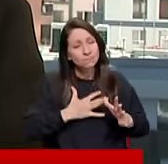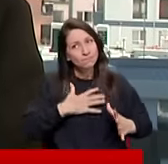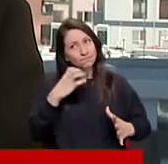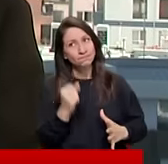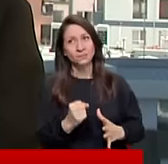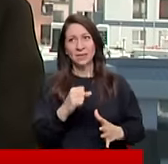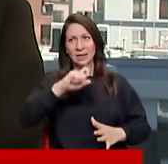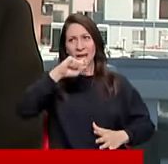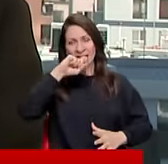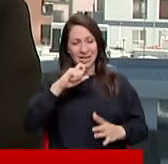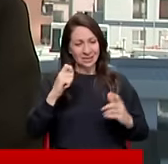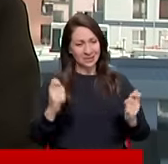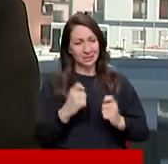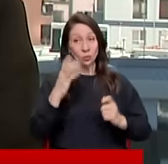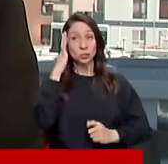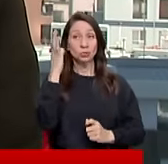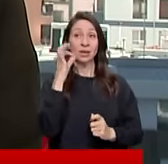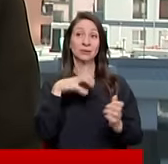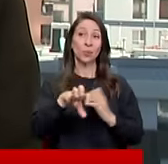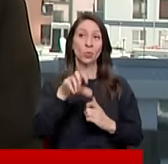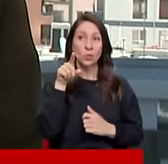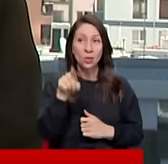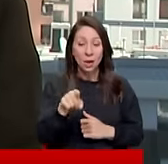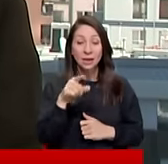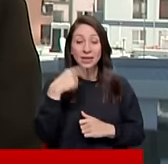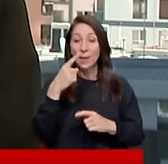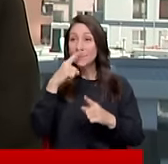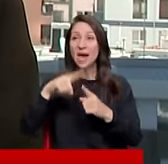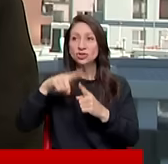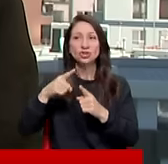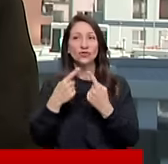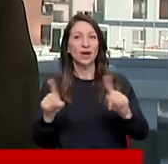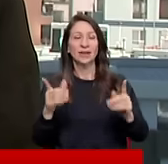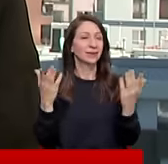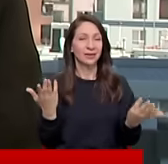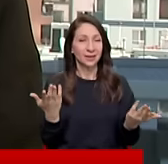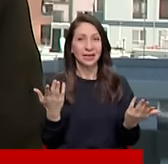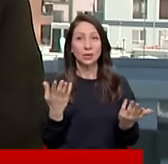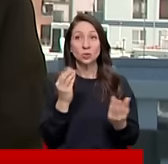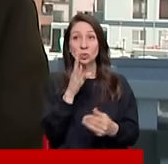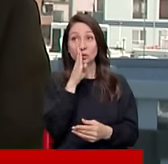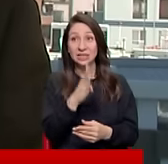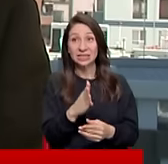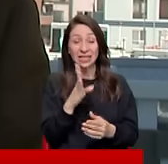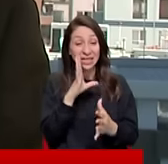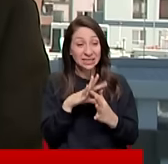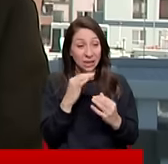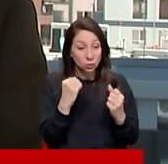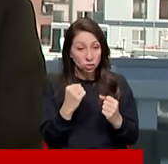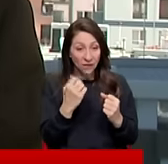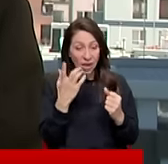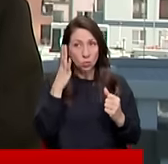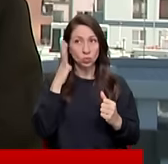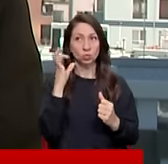gerektiren ve çok özellikli bir uzmanlık dalı. Ve diğer branşlardan farklı olarak da çok ciddi bir insan gücüne ve